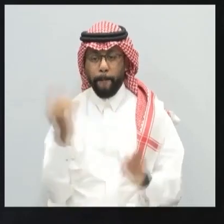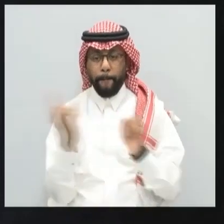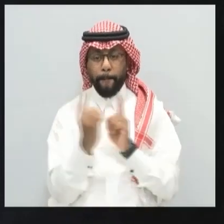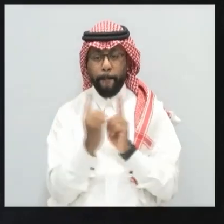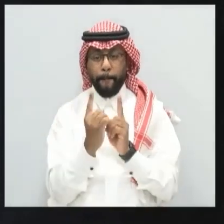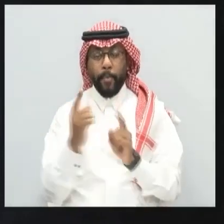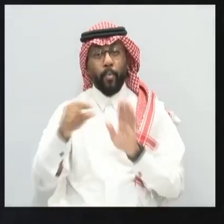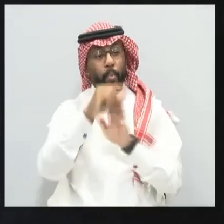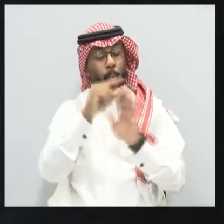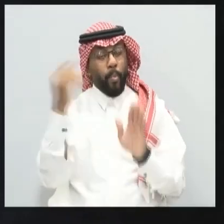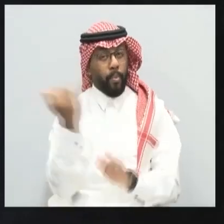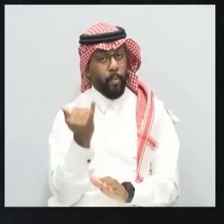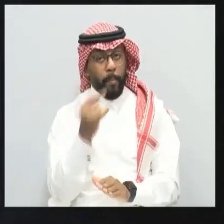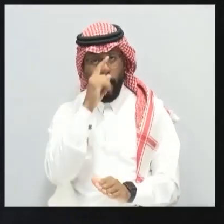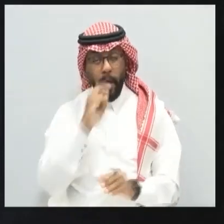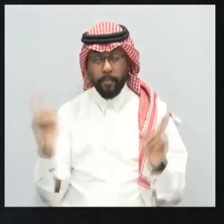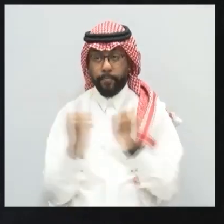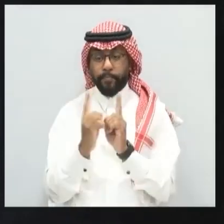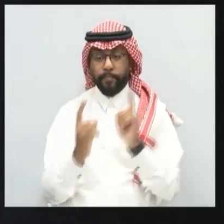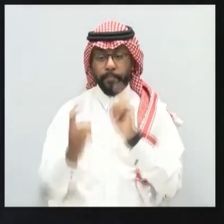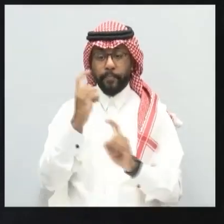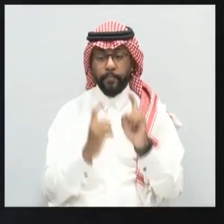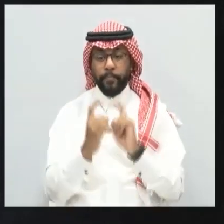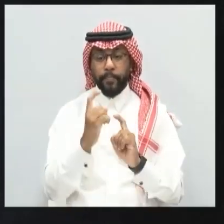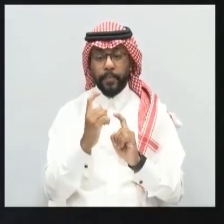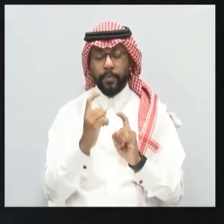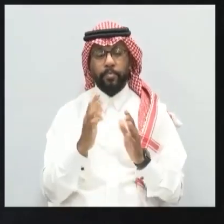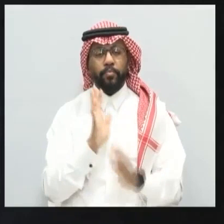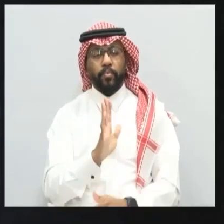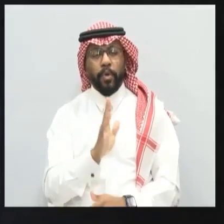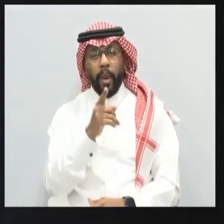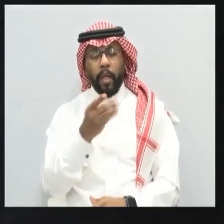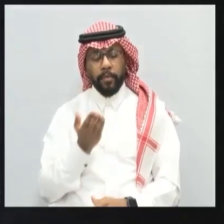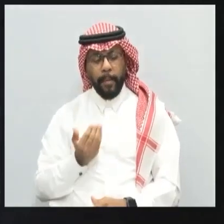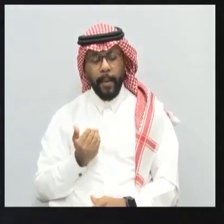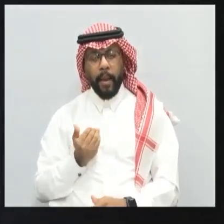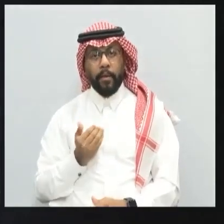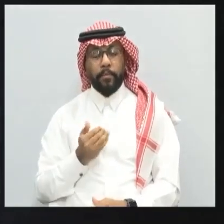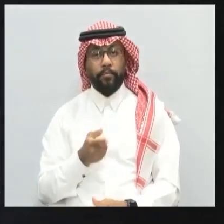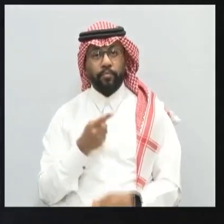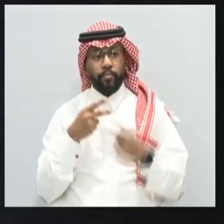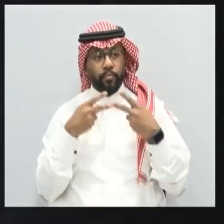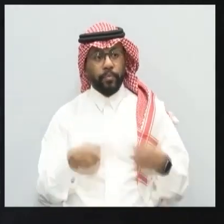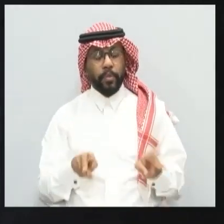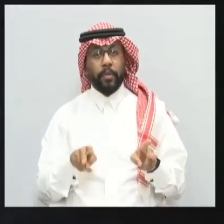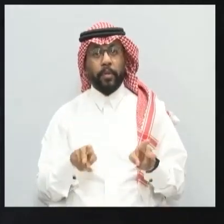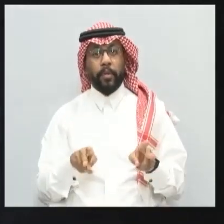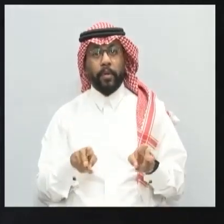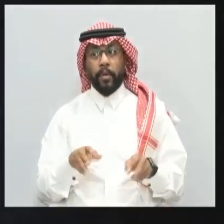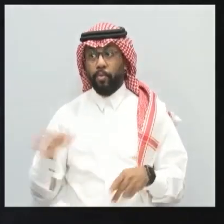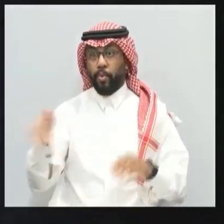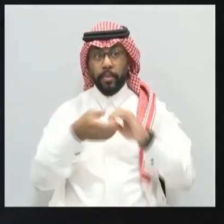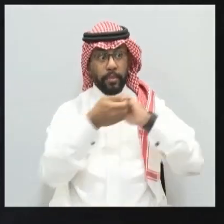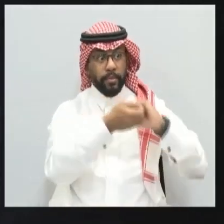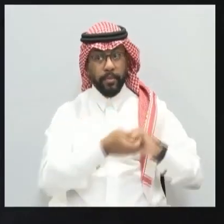الموضوع وهو المقابله الشخصيه ومن اللطيف ان تبدا ب مع احد